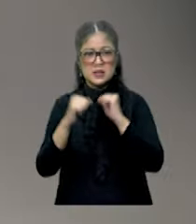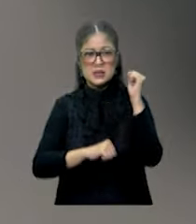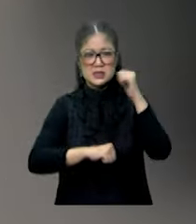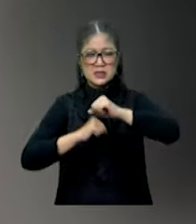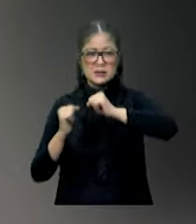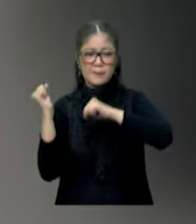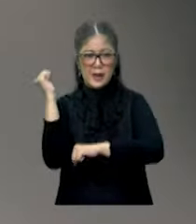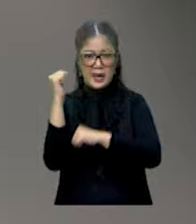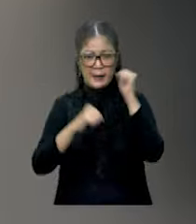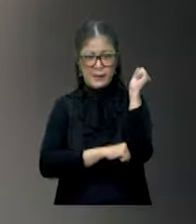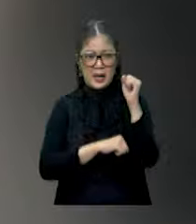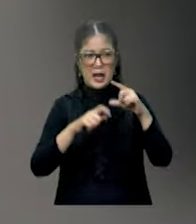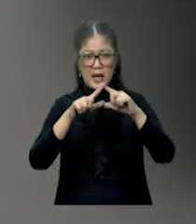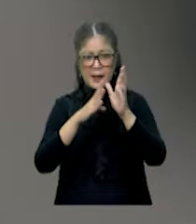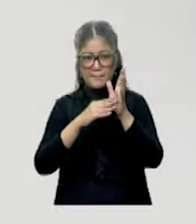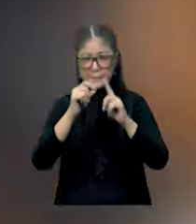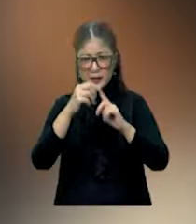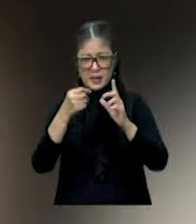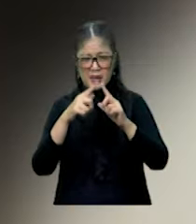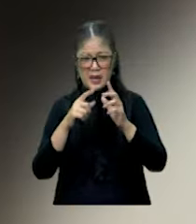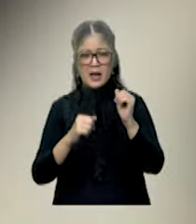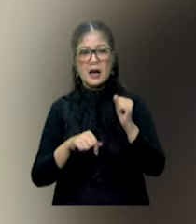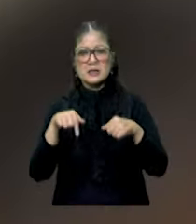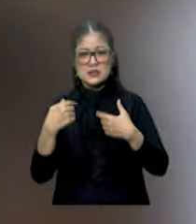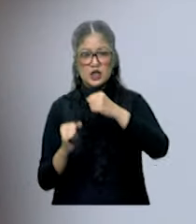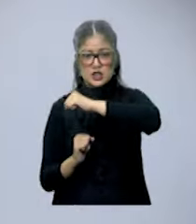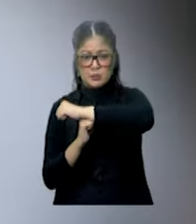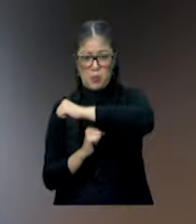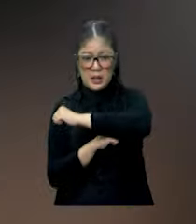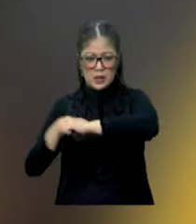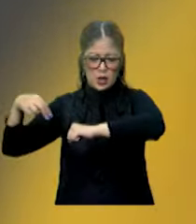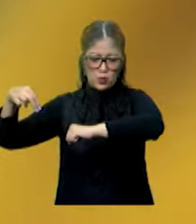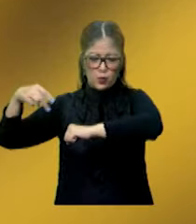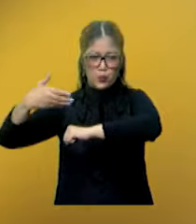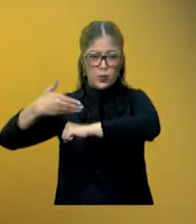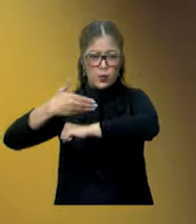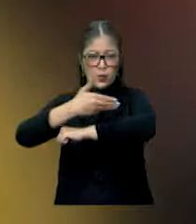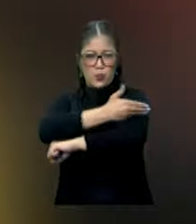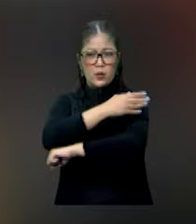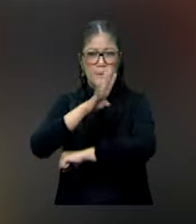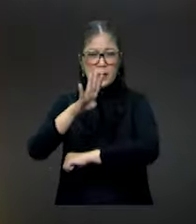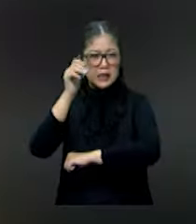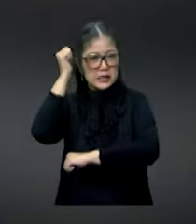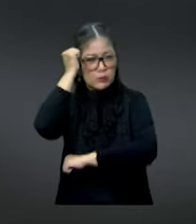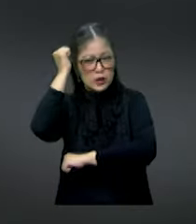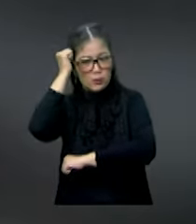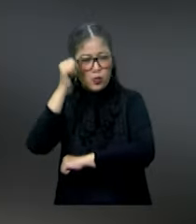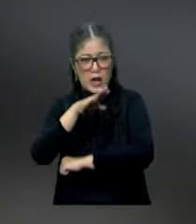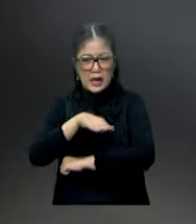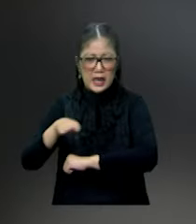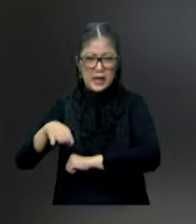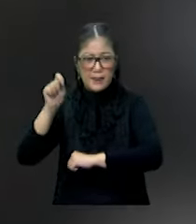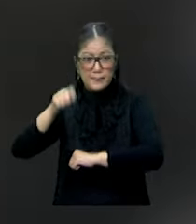sosial. Selain melaju dengan kecepatan tinggi, 4 emak-emak dan 3 bocah ini bahkan tidak memakai helm,